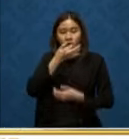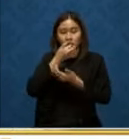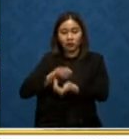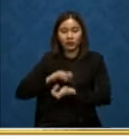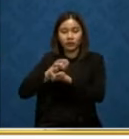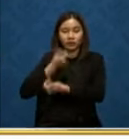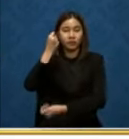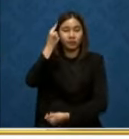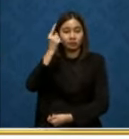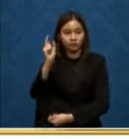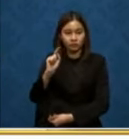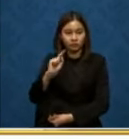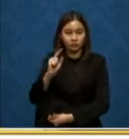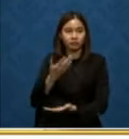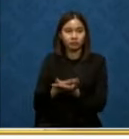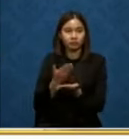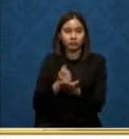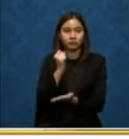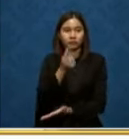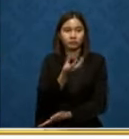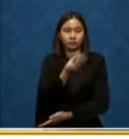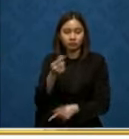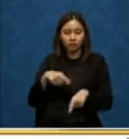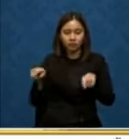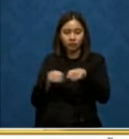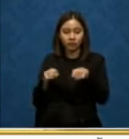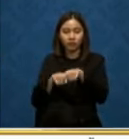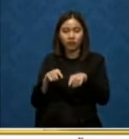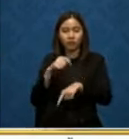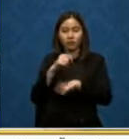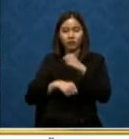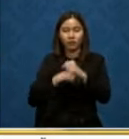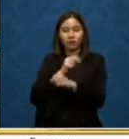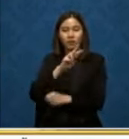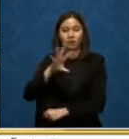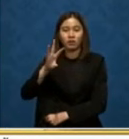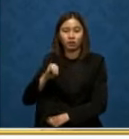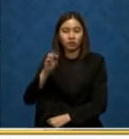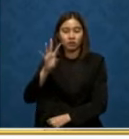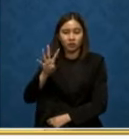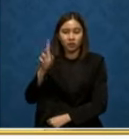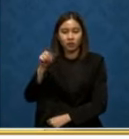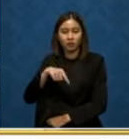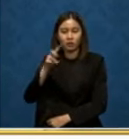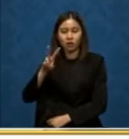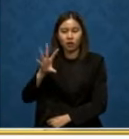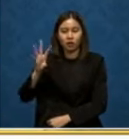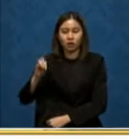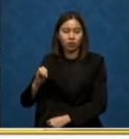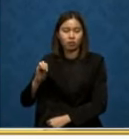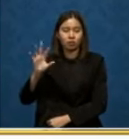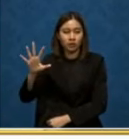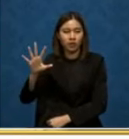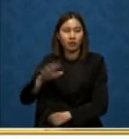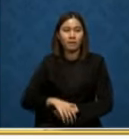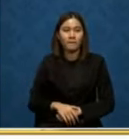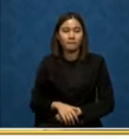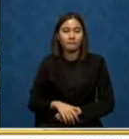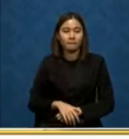มีความเข้าใจว่าจะจ่ายเงินให้เร็วเหมือนปีการผลิต 2564และทัพ 2565